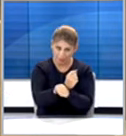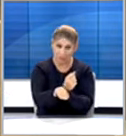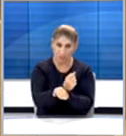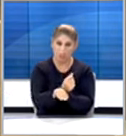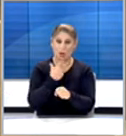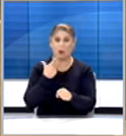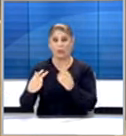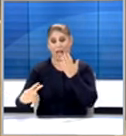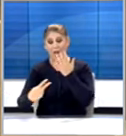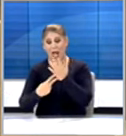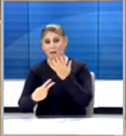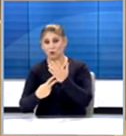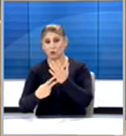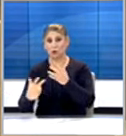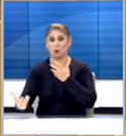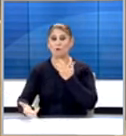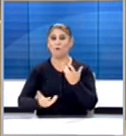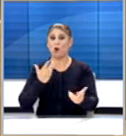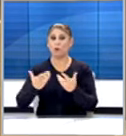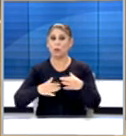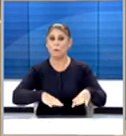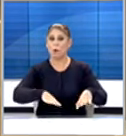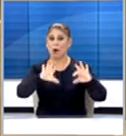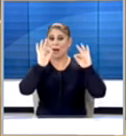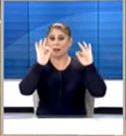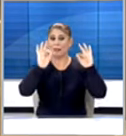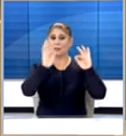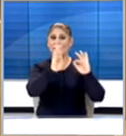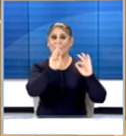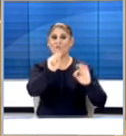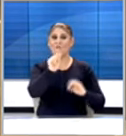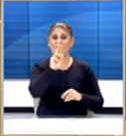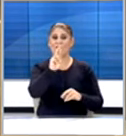ότι τον Αύγουστο η πυρκαγιά αυτή που ξεκίνησε από το Βαρνάβα